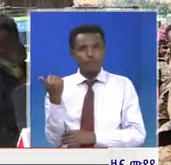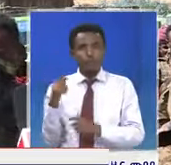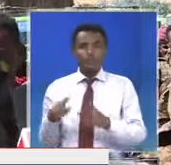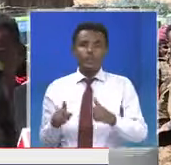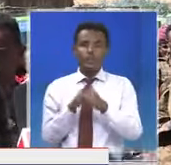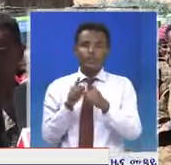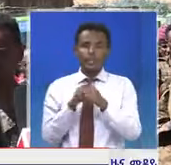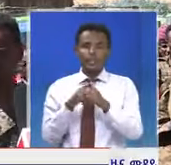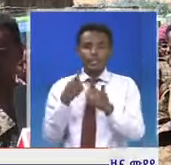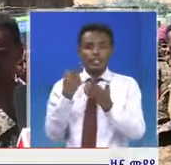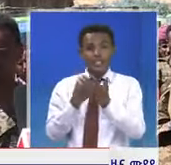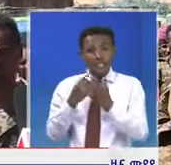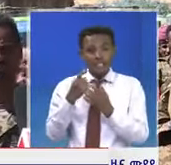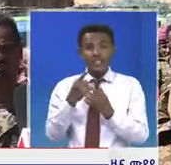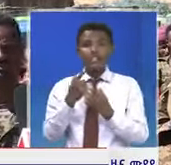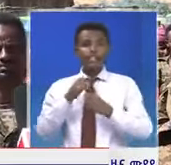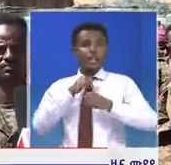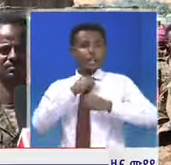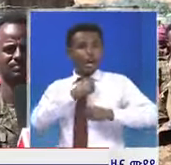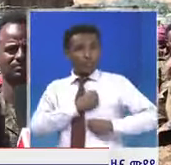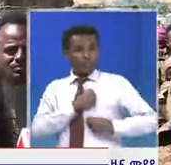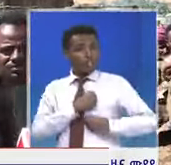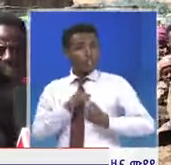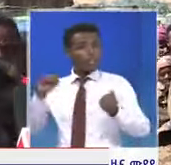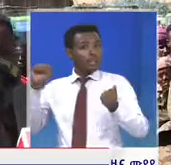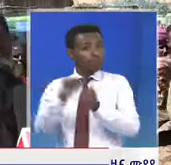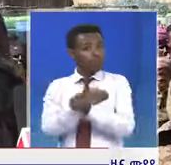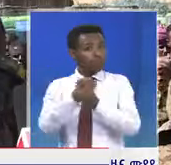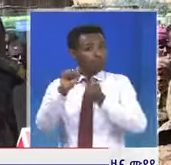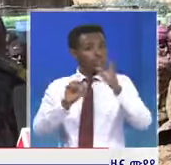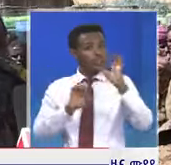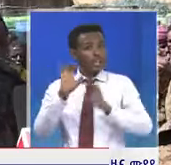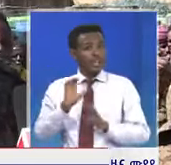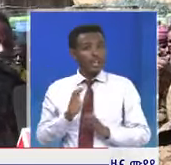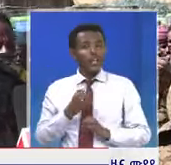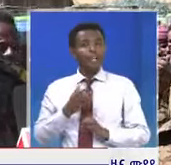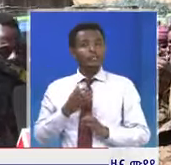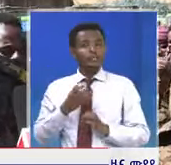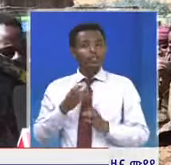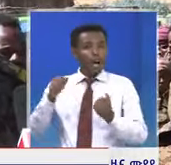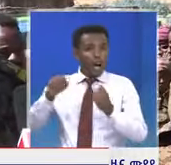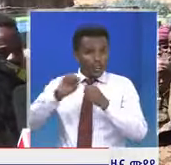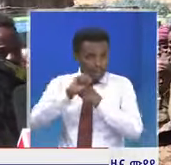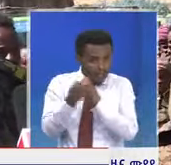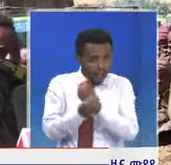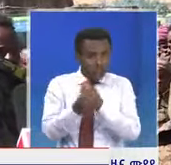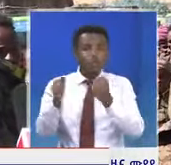መጀመሪያ የዚህ አርሚ አከርካሪ ነው የመታ ነው። አከርካሪው ተመቶ